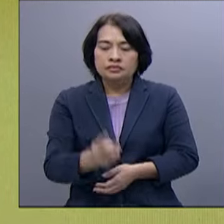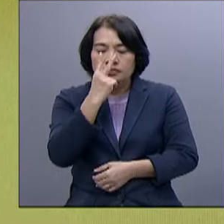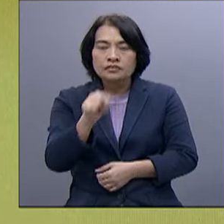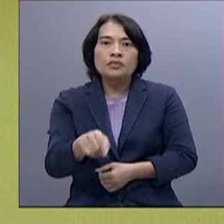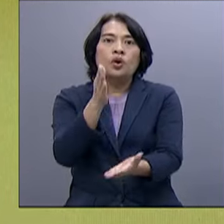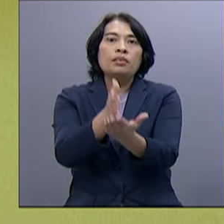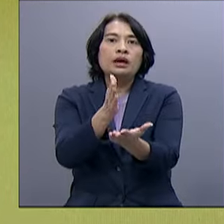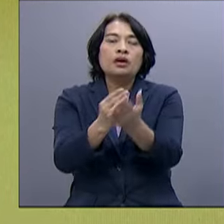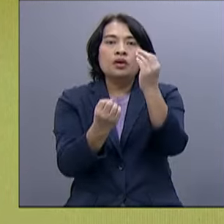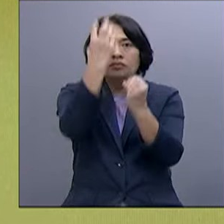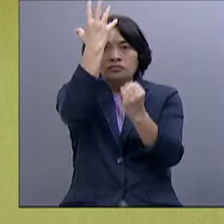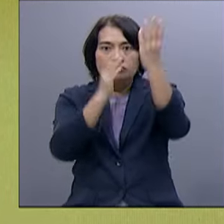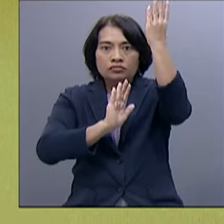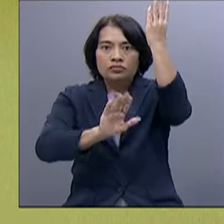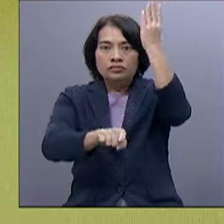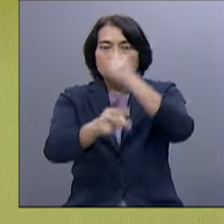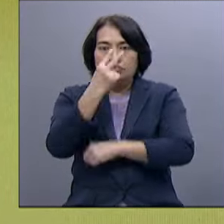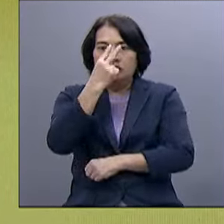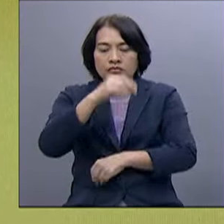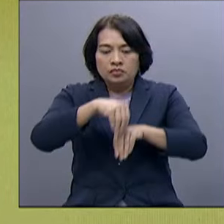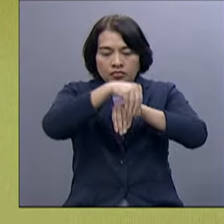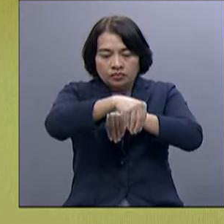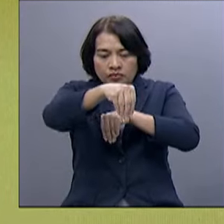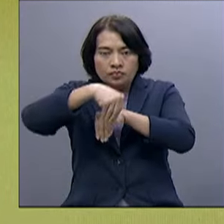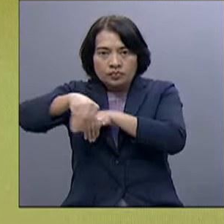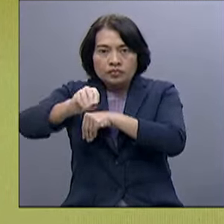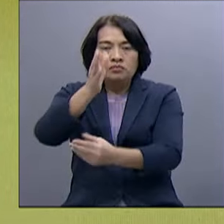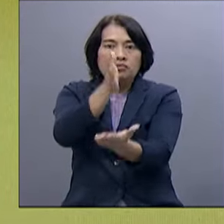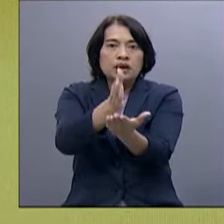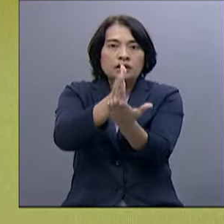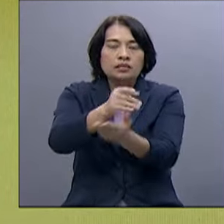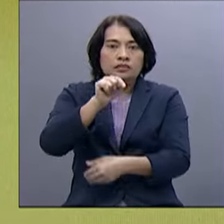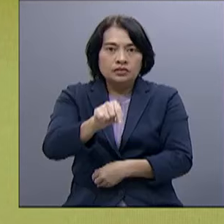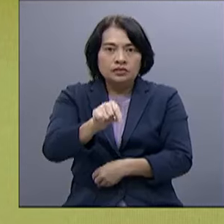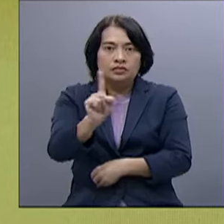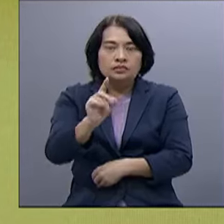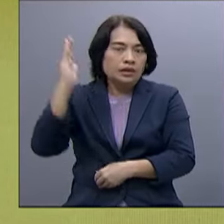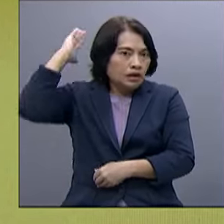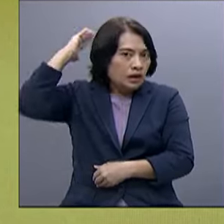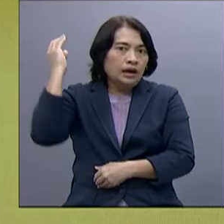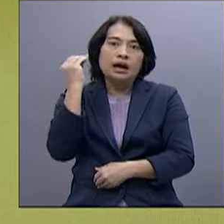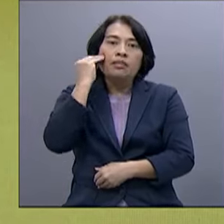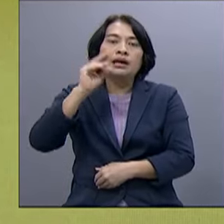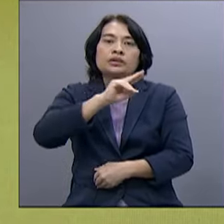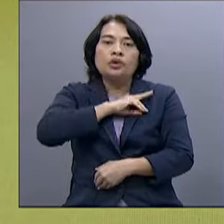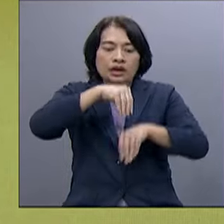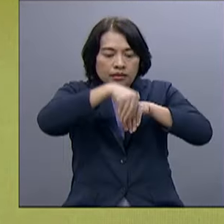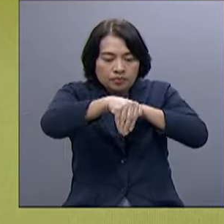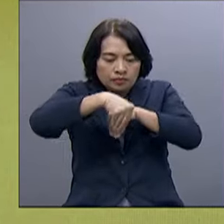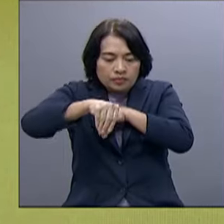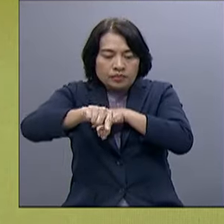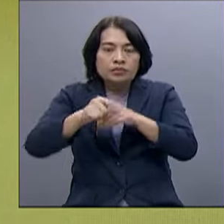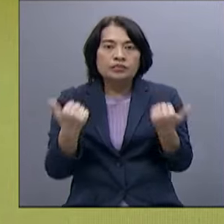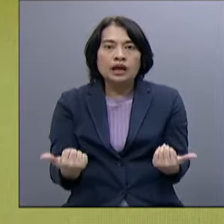มโดยปกติแล้วนะคะเวลาที่เราจะปลูกมะละกอเนี่ยหลายท่านอาจจะบอกว่าปลูกไว้หลังบ้านใช่ไหมคะแต่ว่าท่านนี้ค่ะเขาใช้เวลาว่